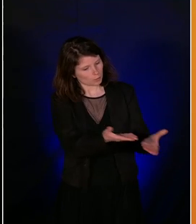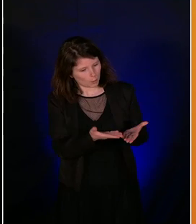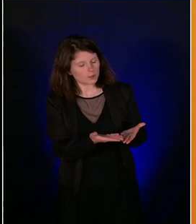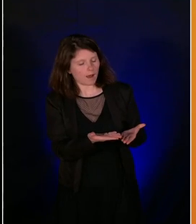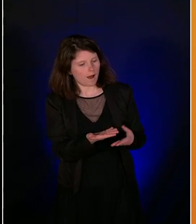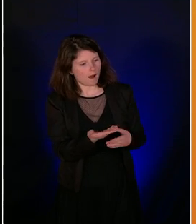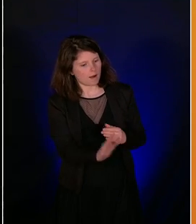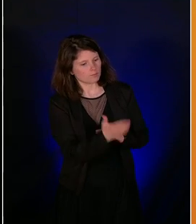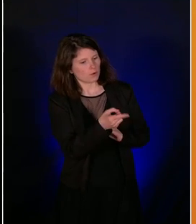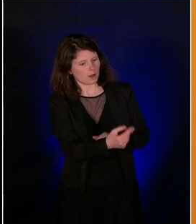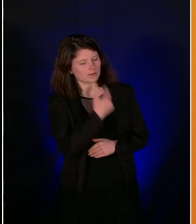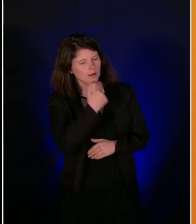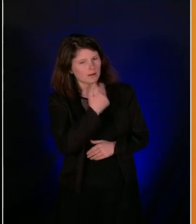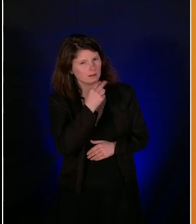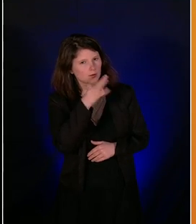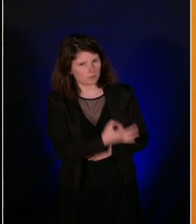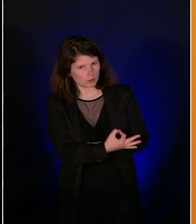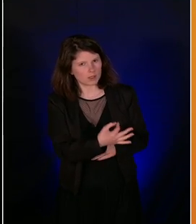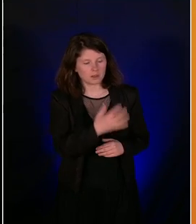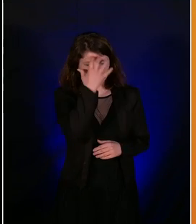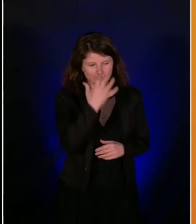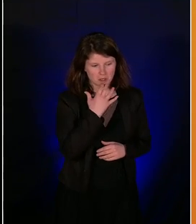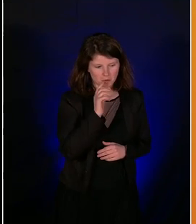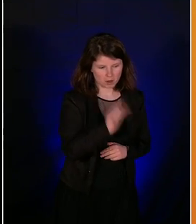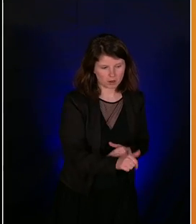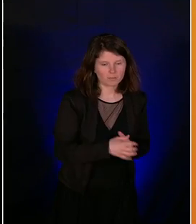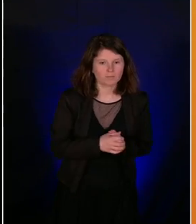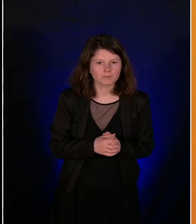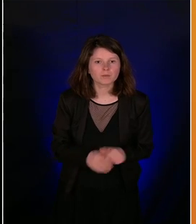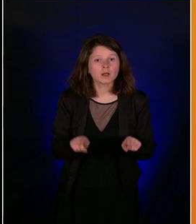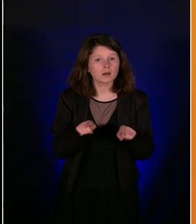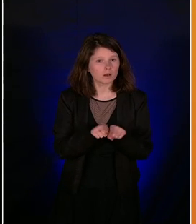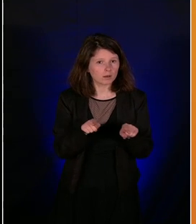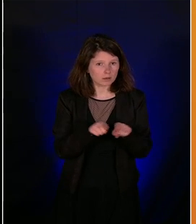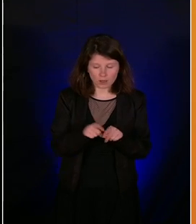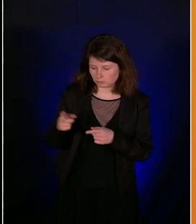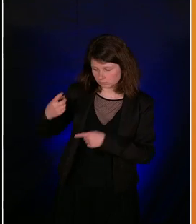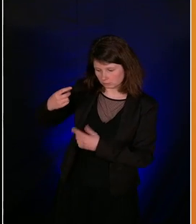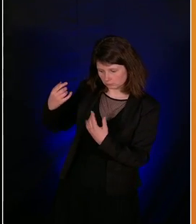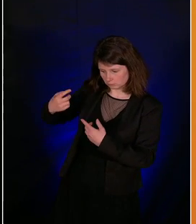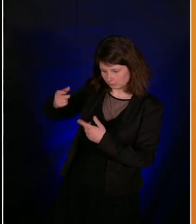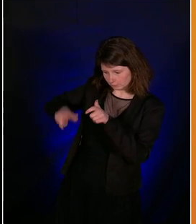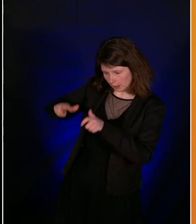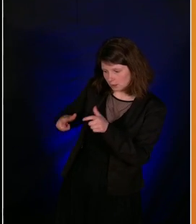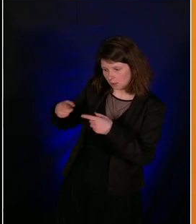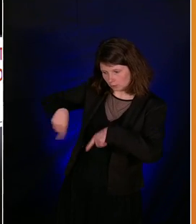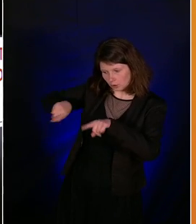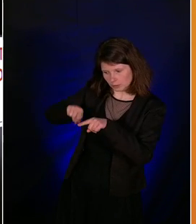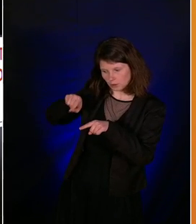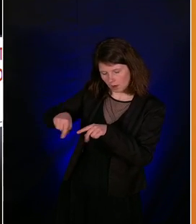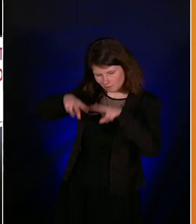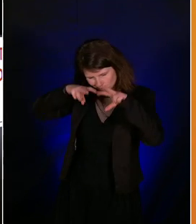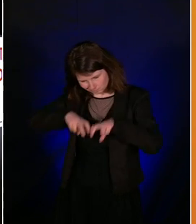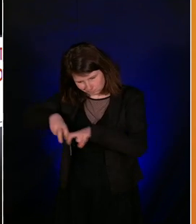déposés tout comme le sens des responsabilités qui ont guidé chaque membre de la Commission dans l'important travail de traitement des amendements